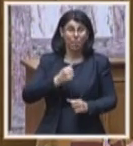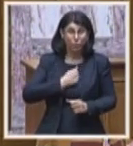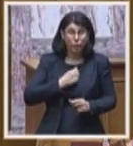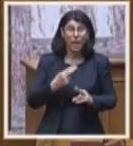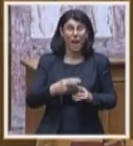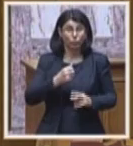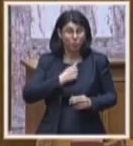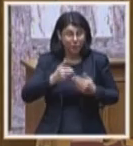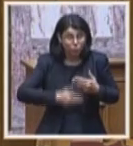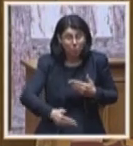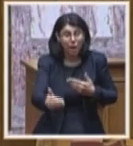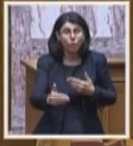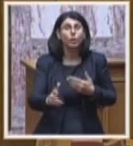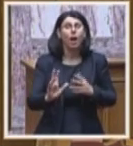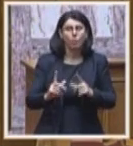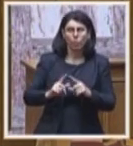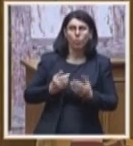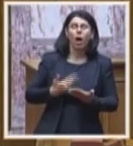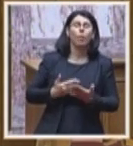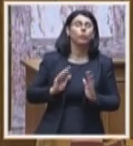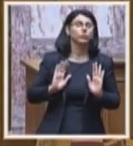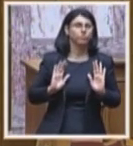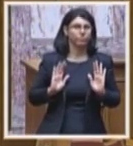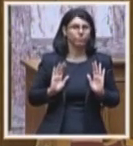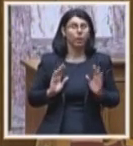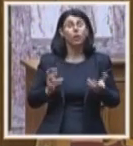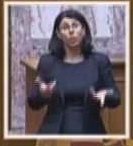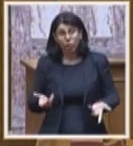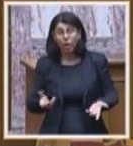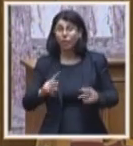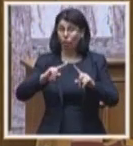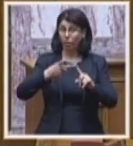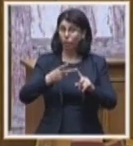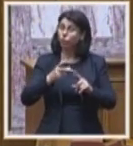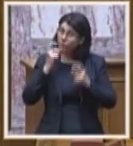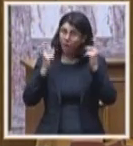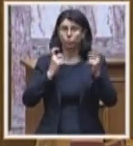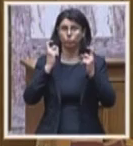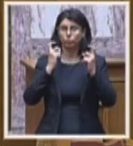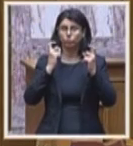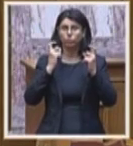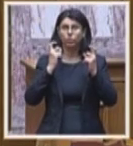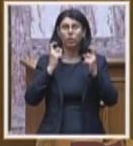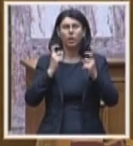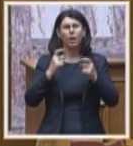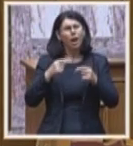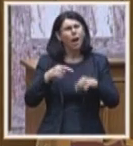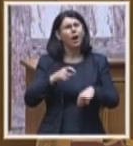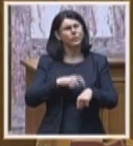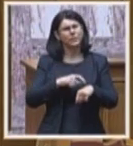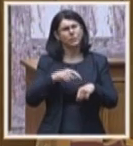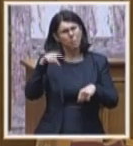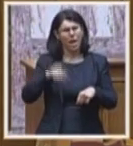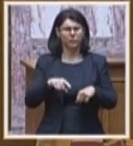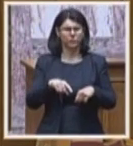για παραπέρα συνεργασία. Δεύτερον, σκεφτείτε αυτές τις μέρες